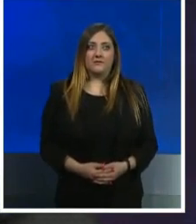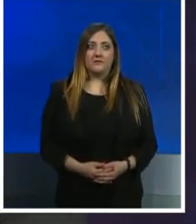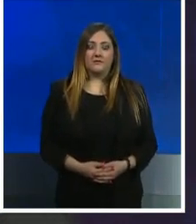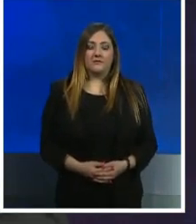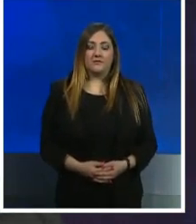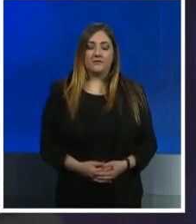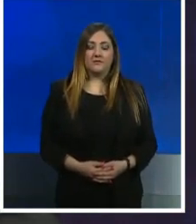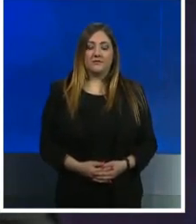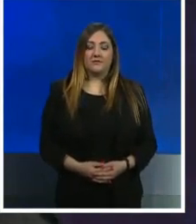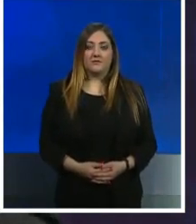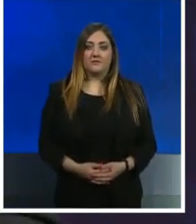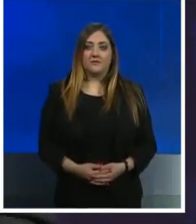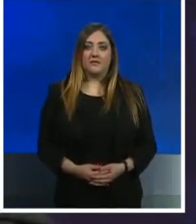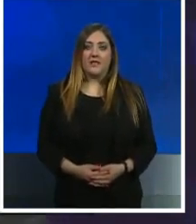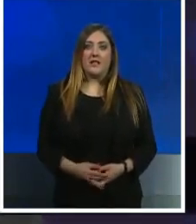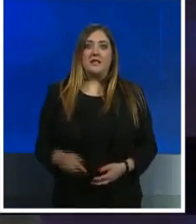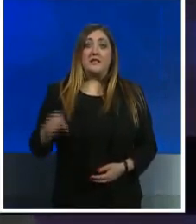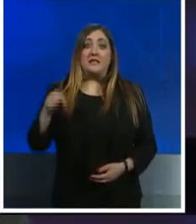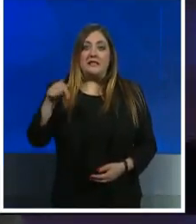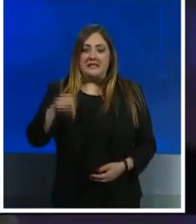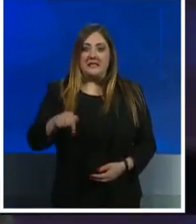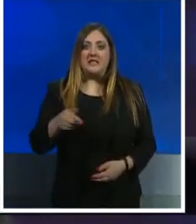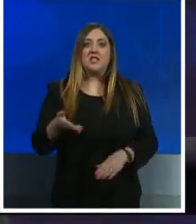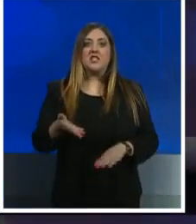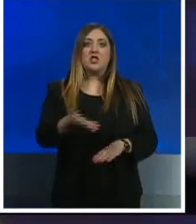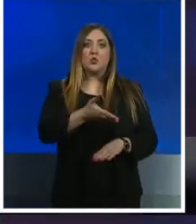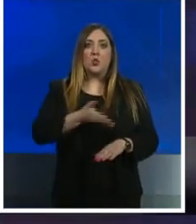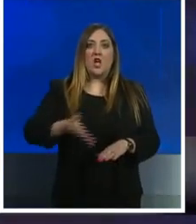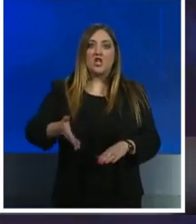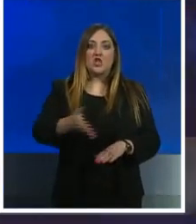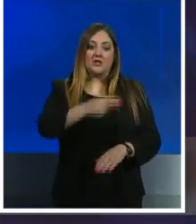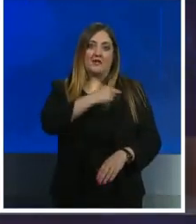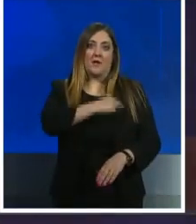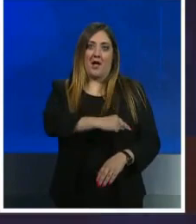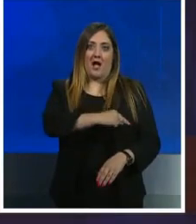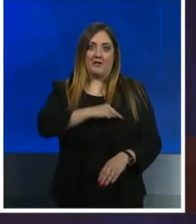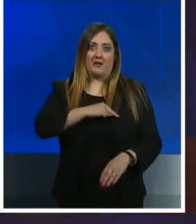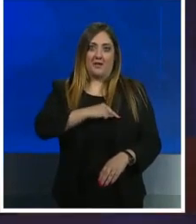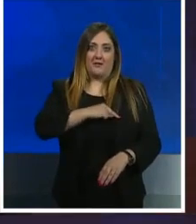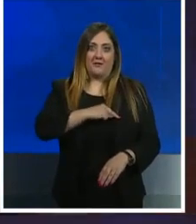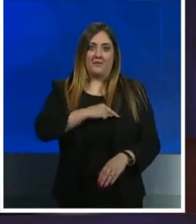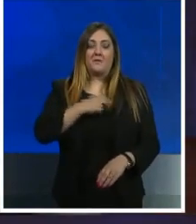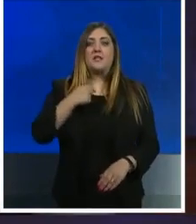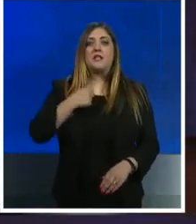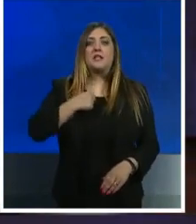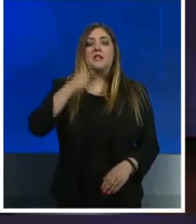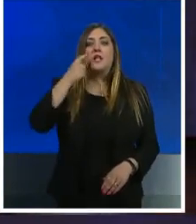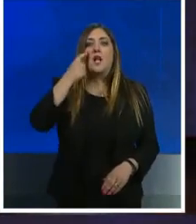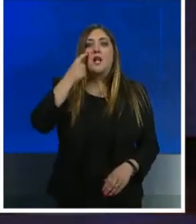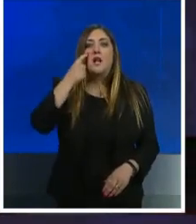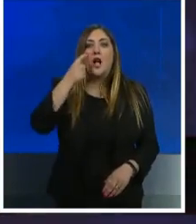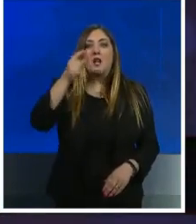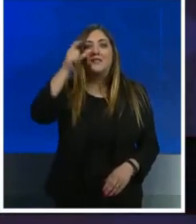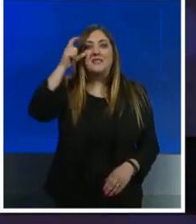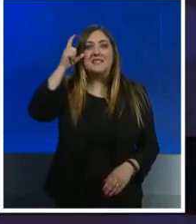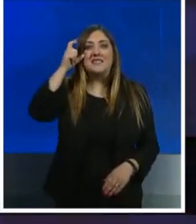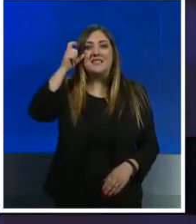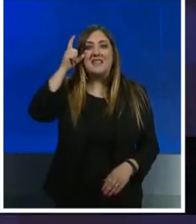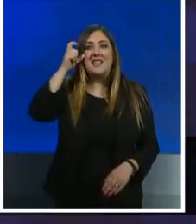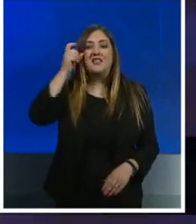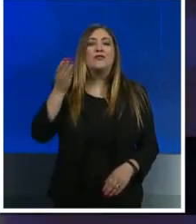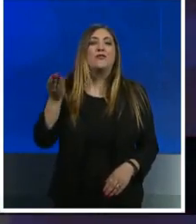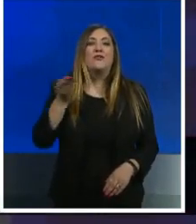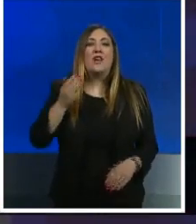Din hi s-sitwazzjoni ta' Malta. Rajt ritratti ta' akkomodazzjoni fejn